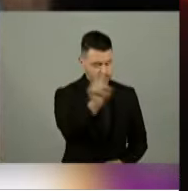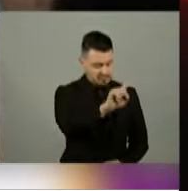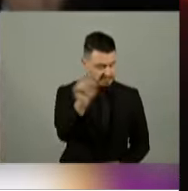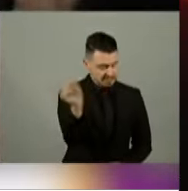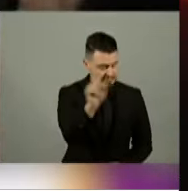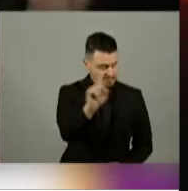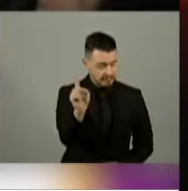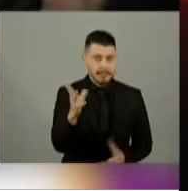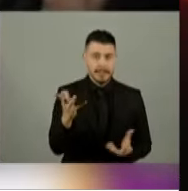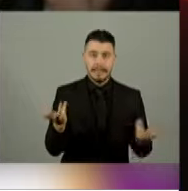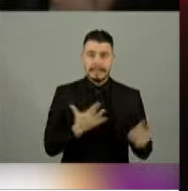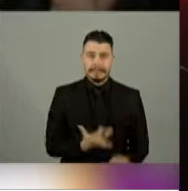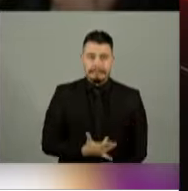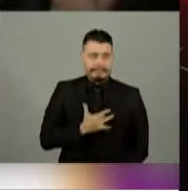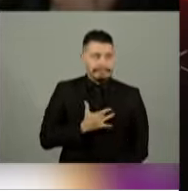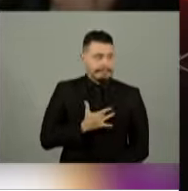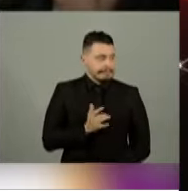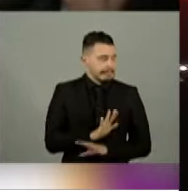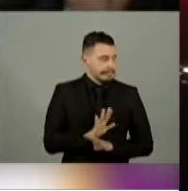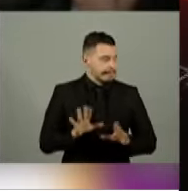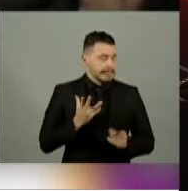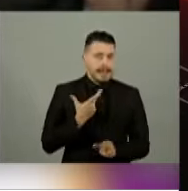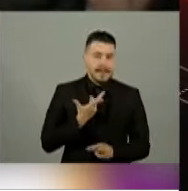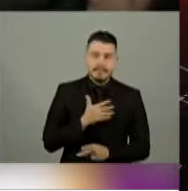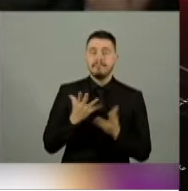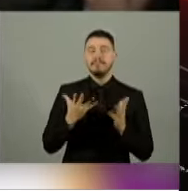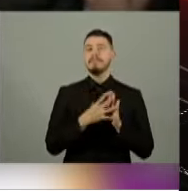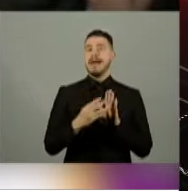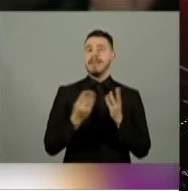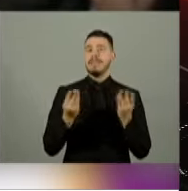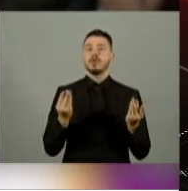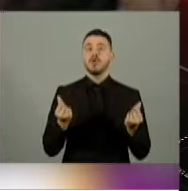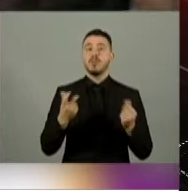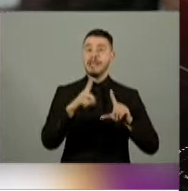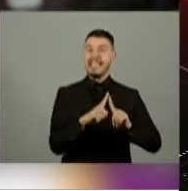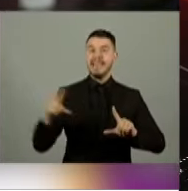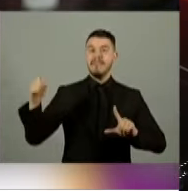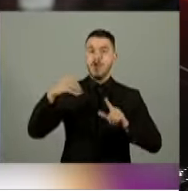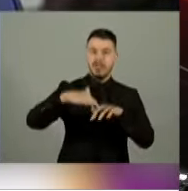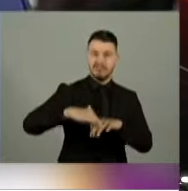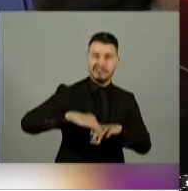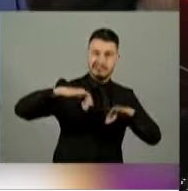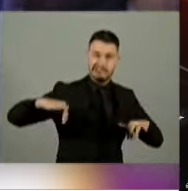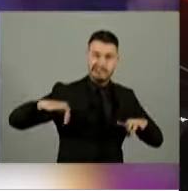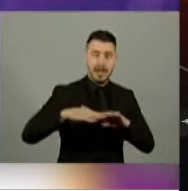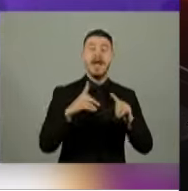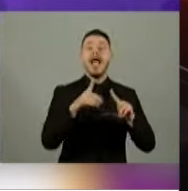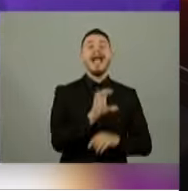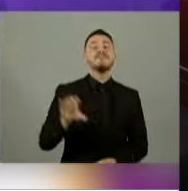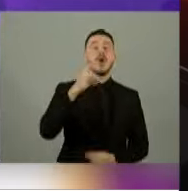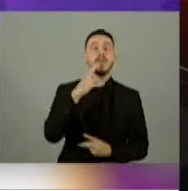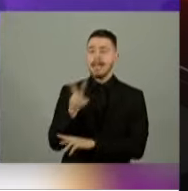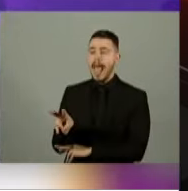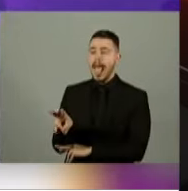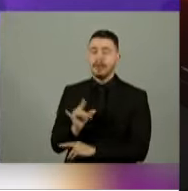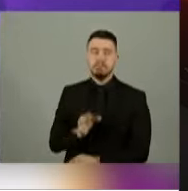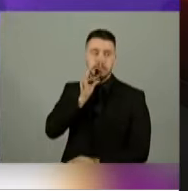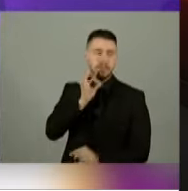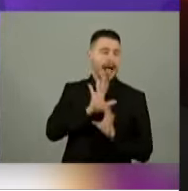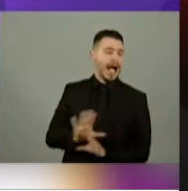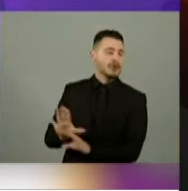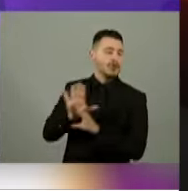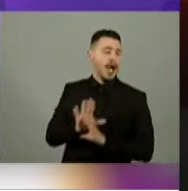σύγκρουση του ΣΥΡΙΖΑ, έτσι ώστε να ανοίξει ένας δρόμος διαφορετικός μια συγκρότηση ενός νέου πολιτικού φορέα. Ίσως αυτή